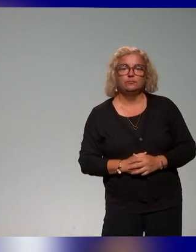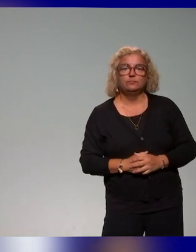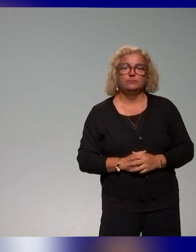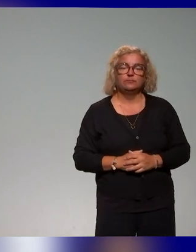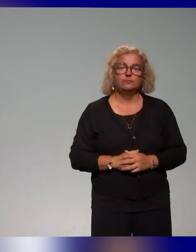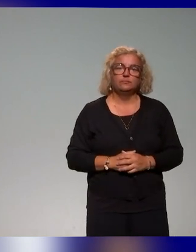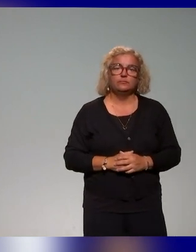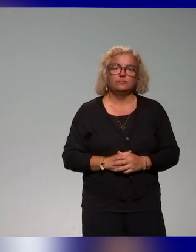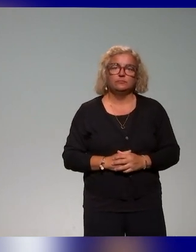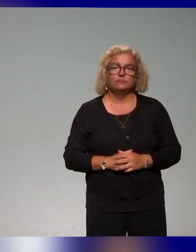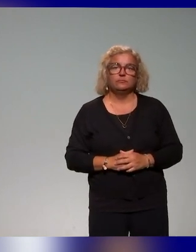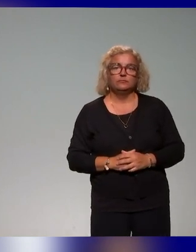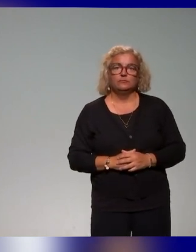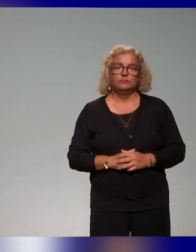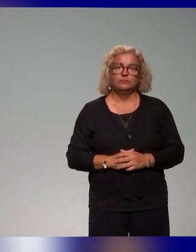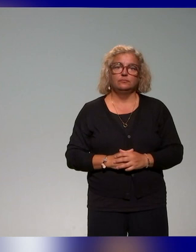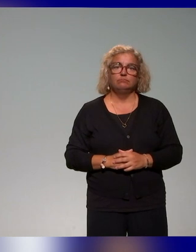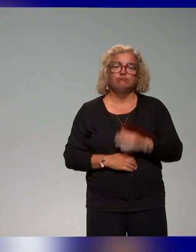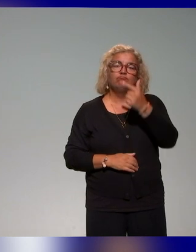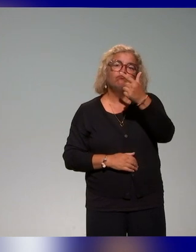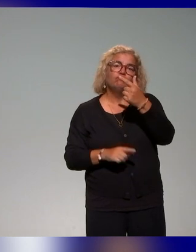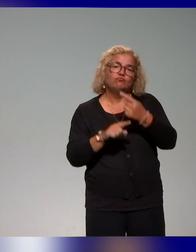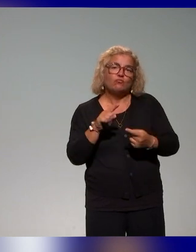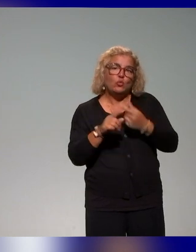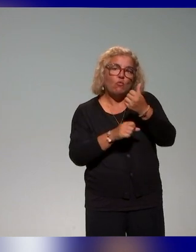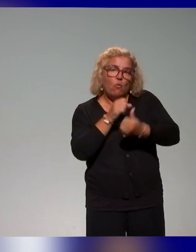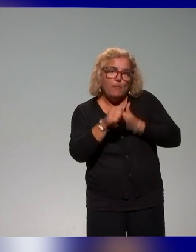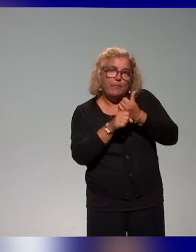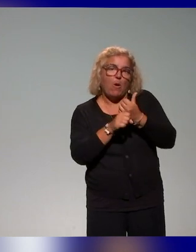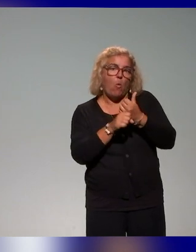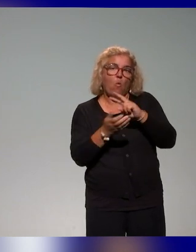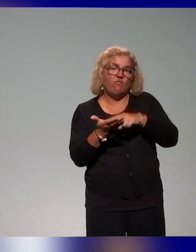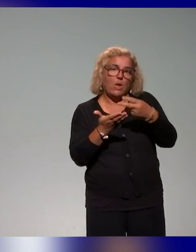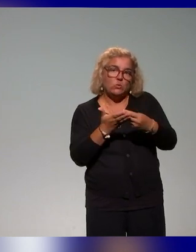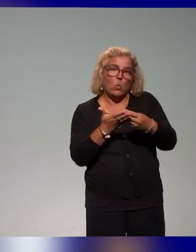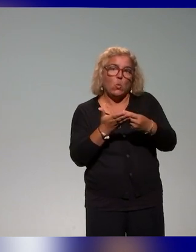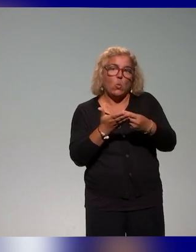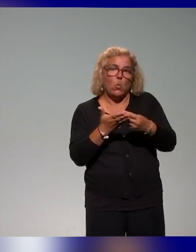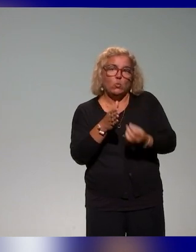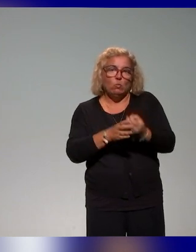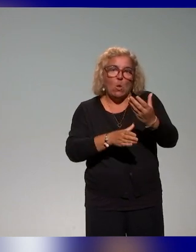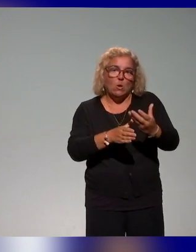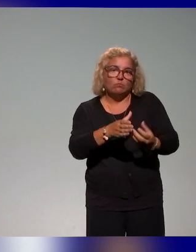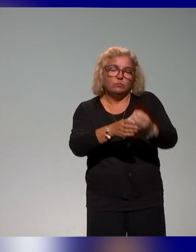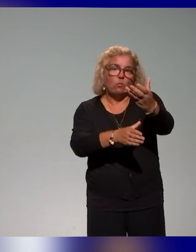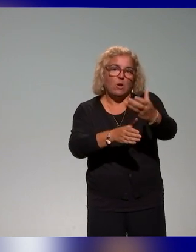Tous les deux fois par an, il y a une version majeure qui sort. On peut ne pas forcément